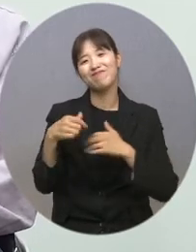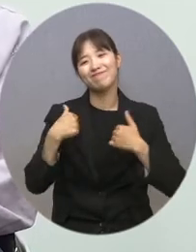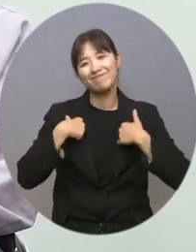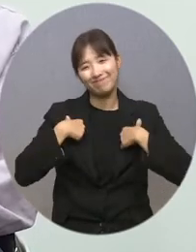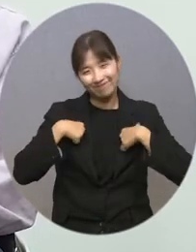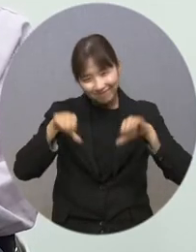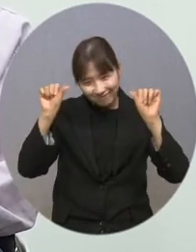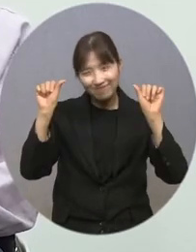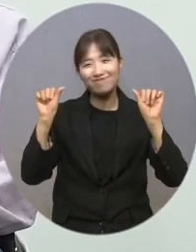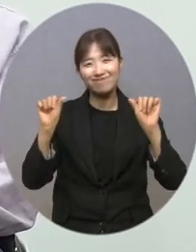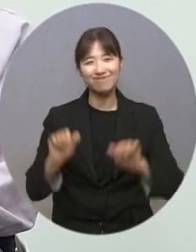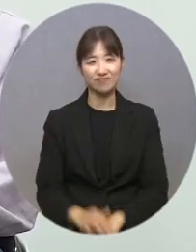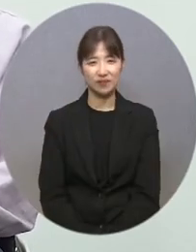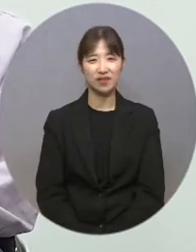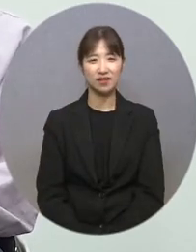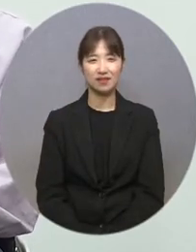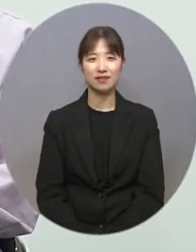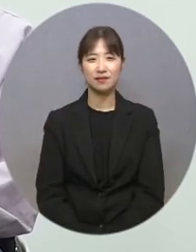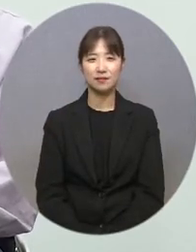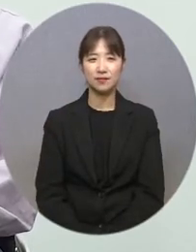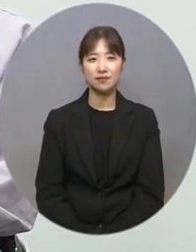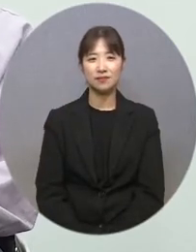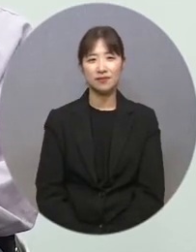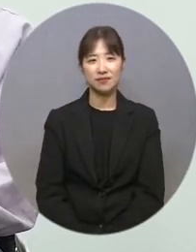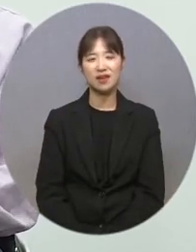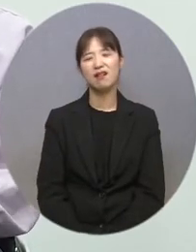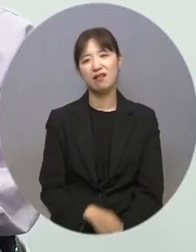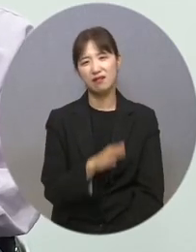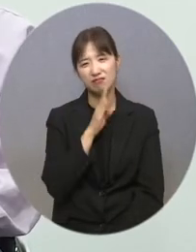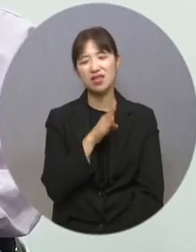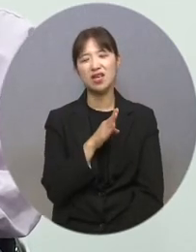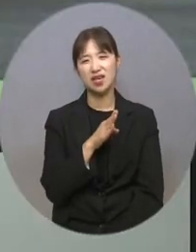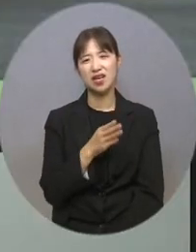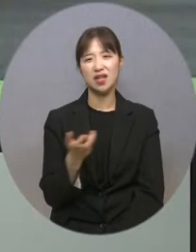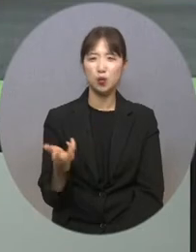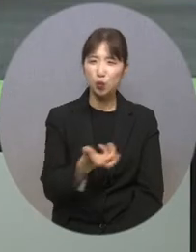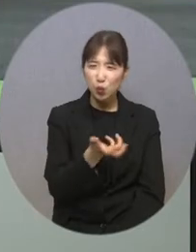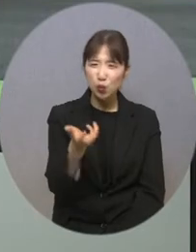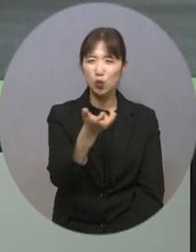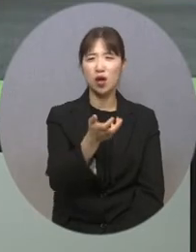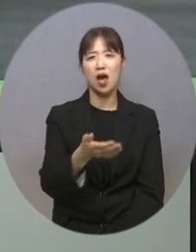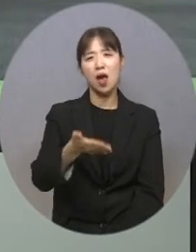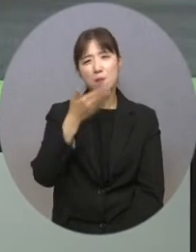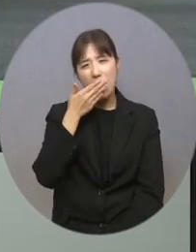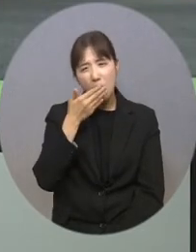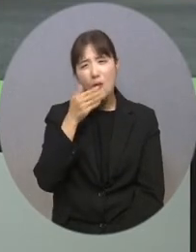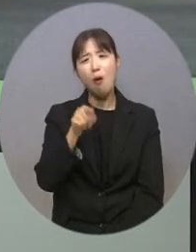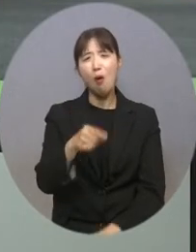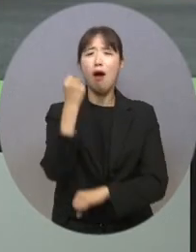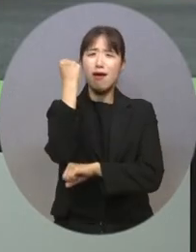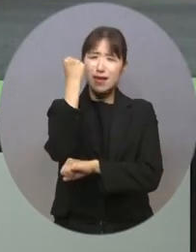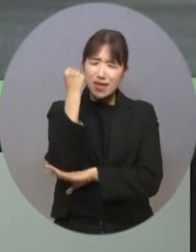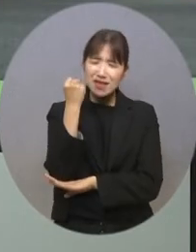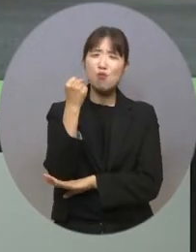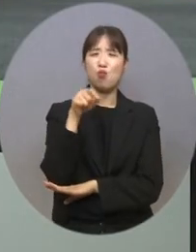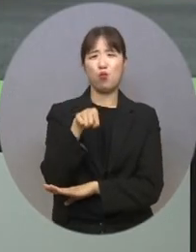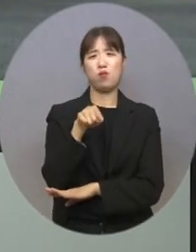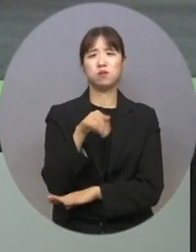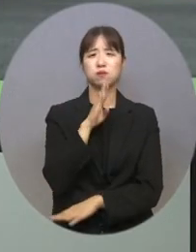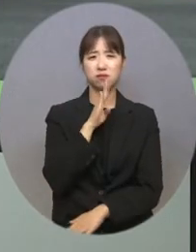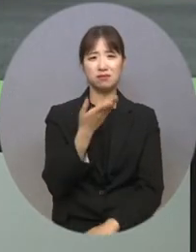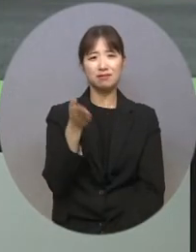아 이참 이동하고 밥 먹는거 야지 기본적인 일상 인데 거기에 뭔가